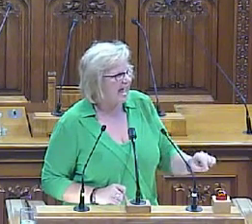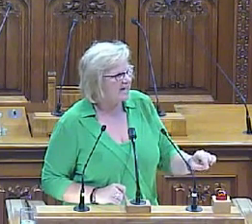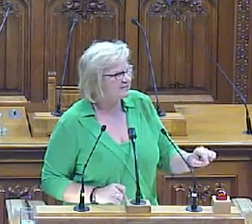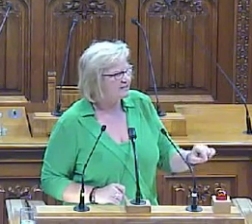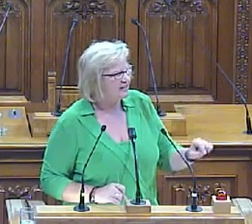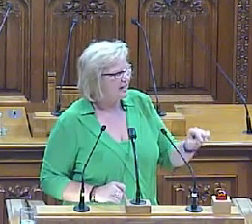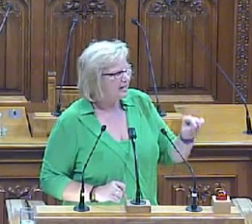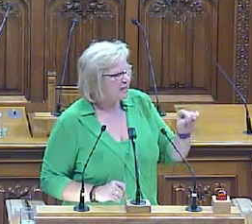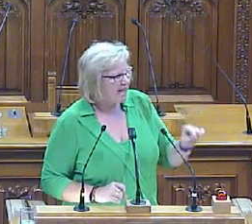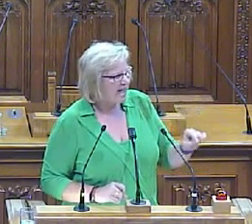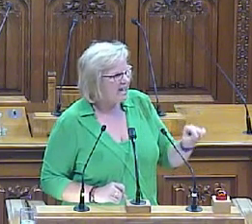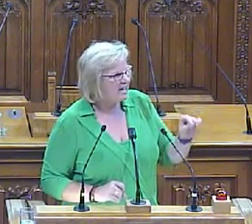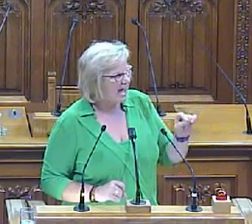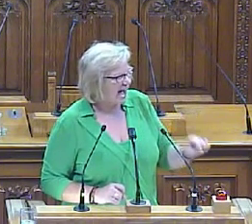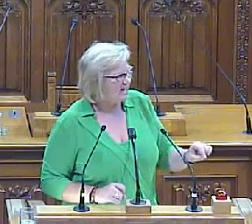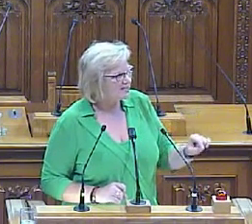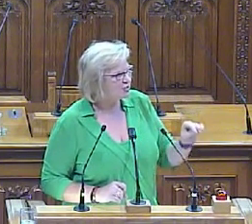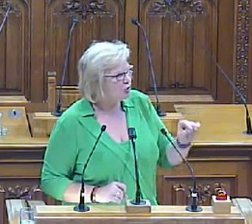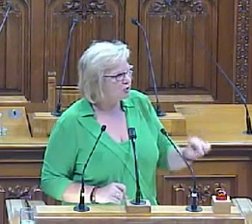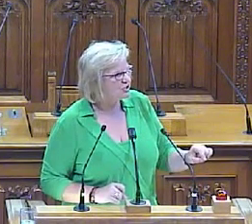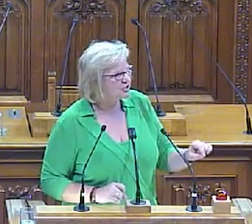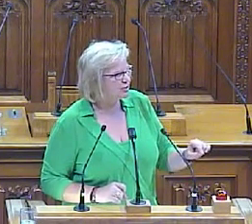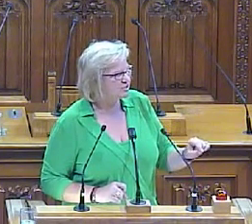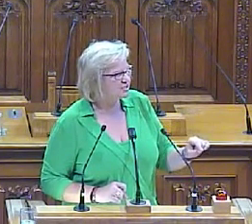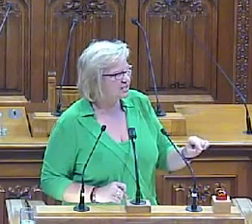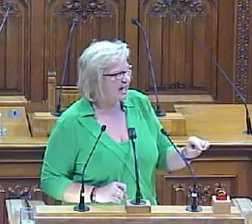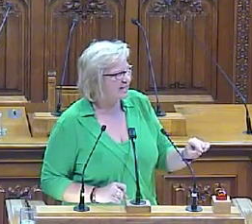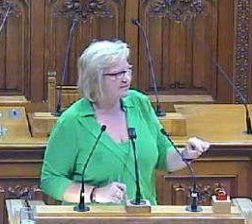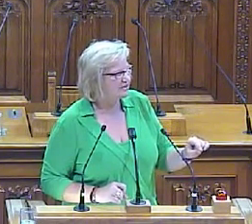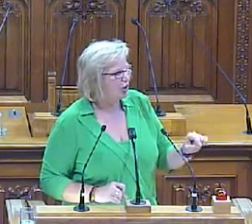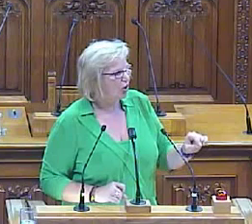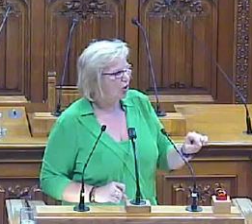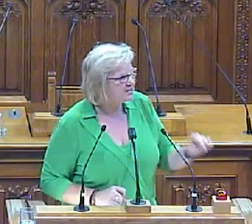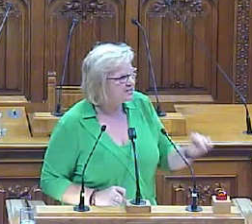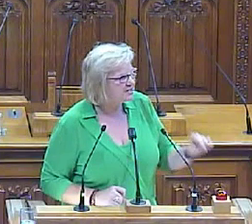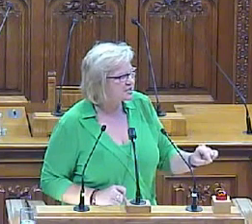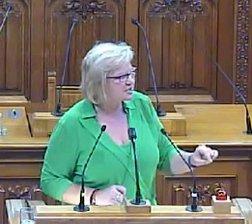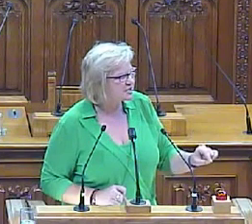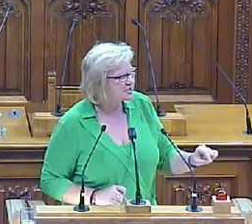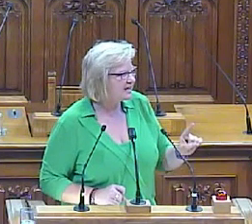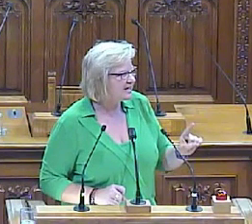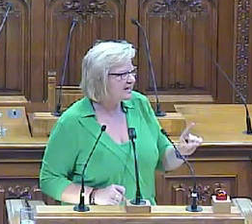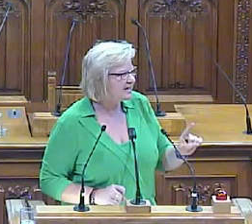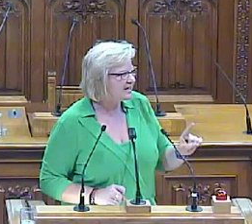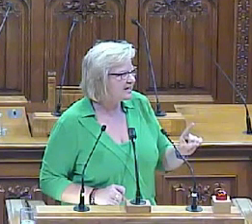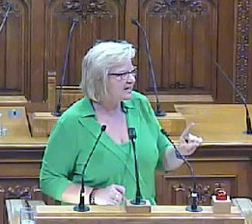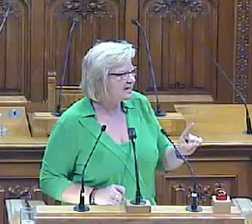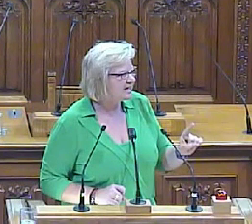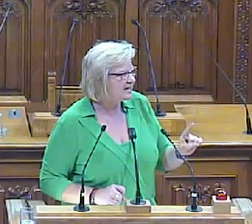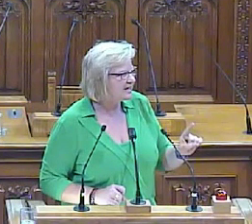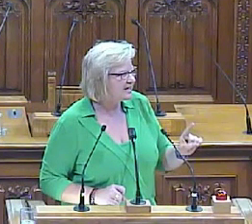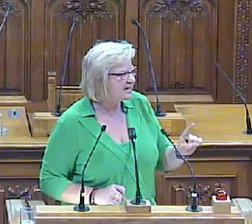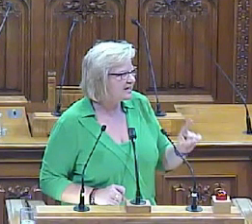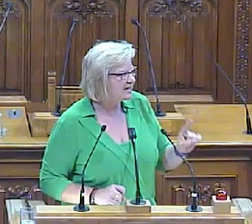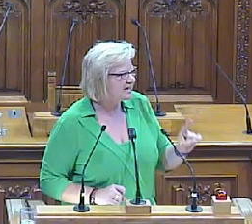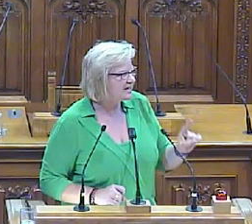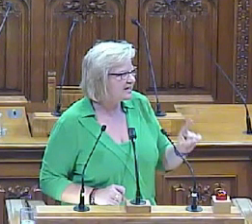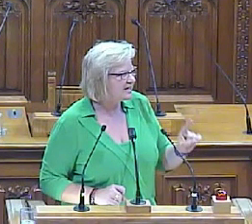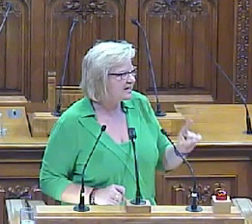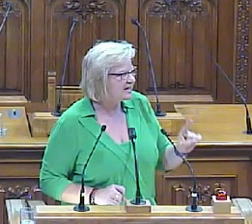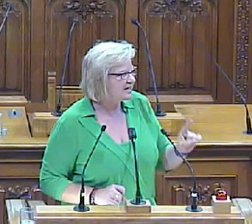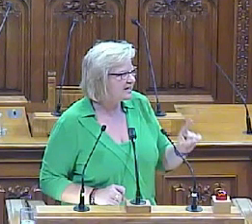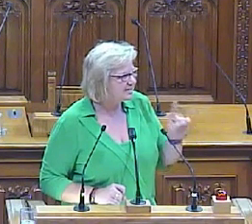und Neid, gemeinen Hass, Rücksichtslosigkeit und Egoismus sehen. Und das ist wirklich